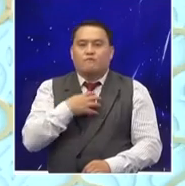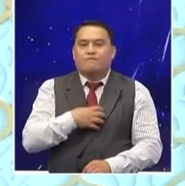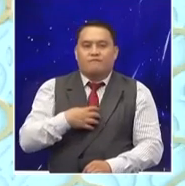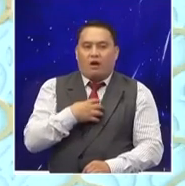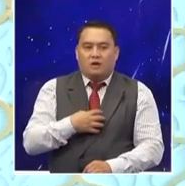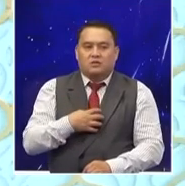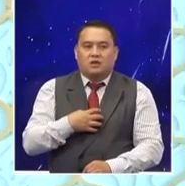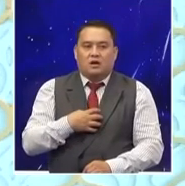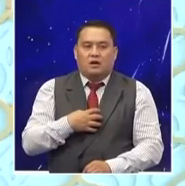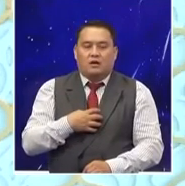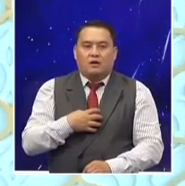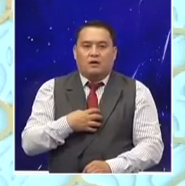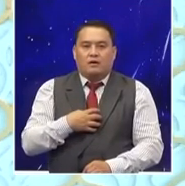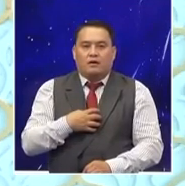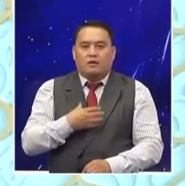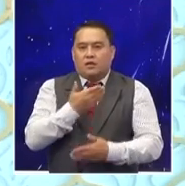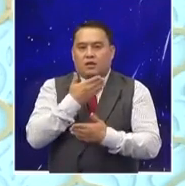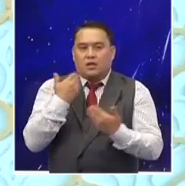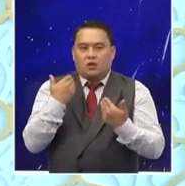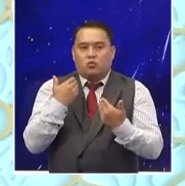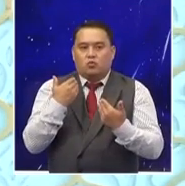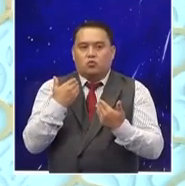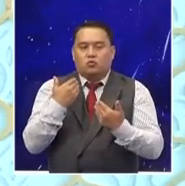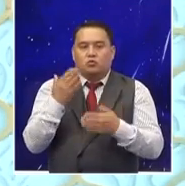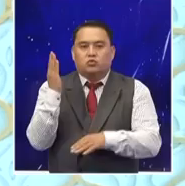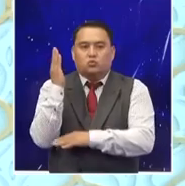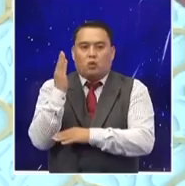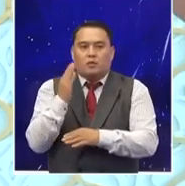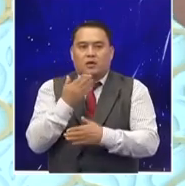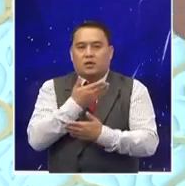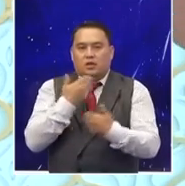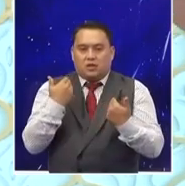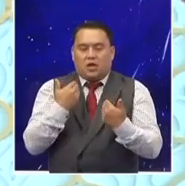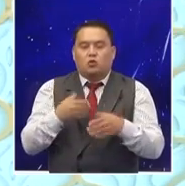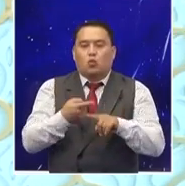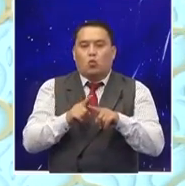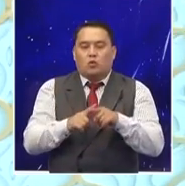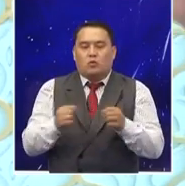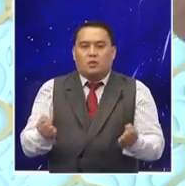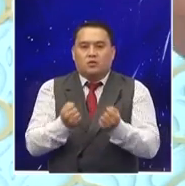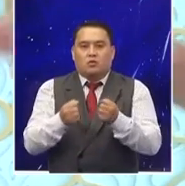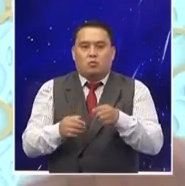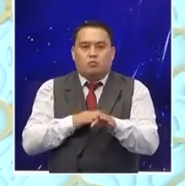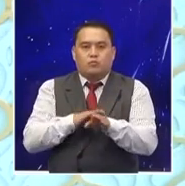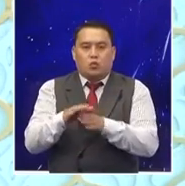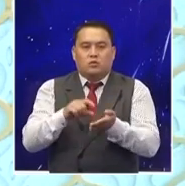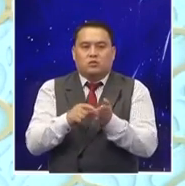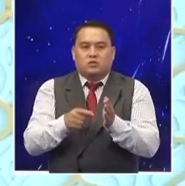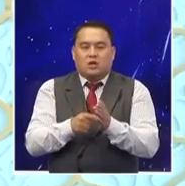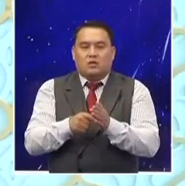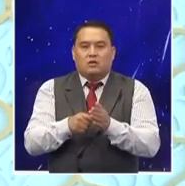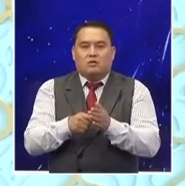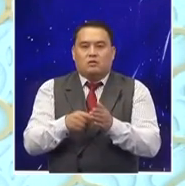месить нет у столбов между рядами то есть целый полный зал открытый